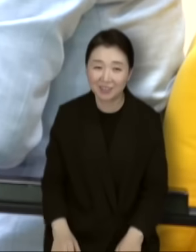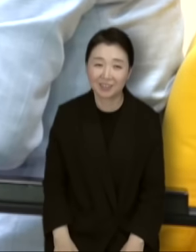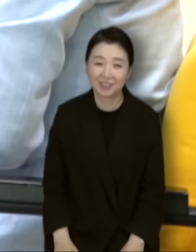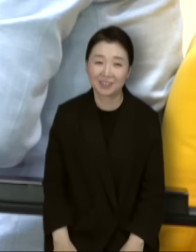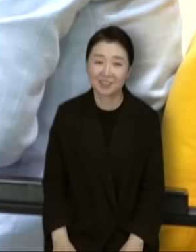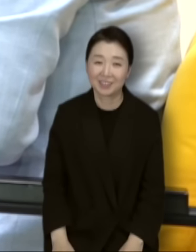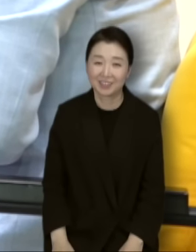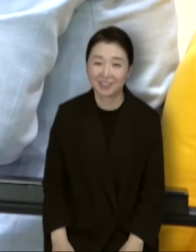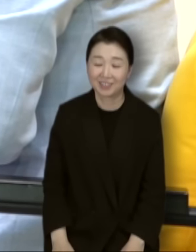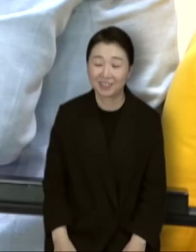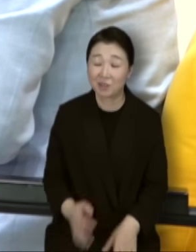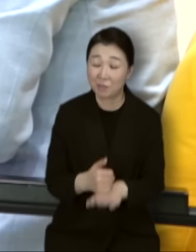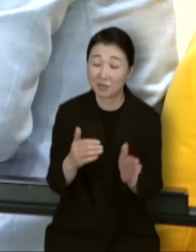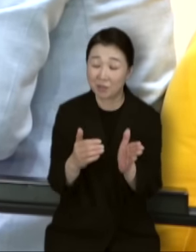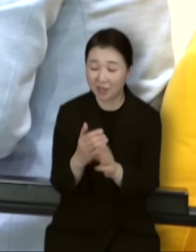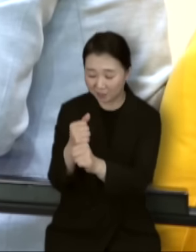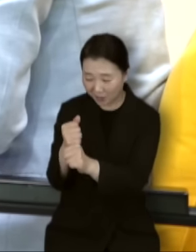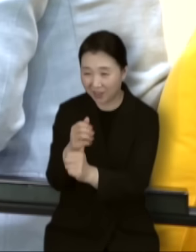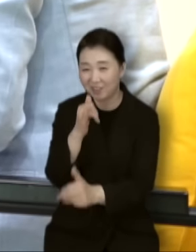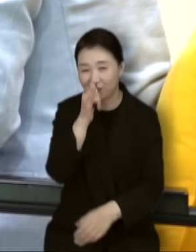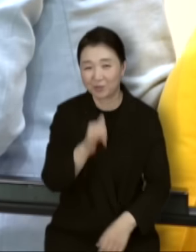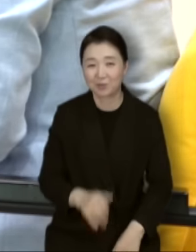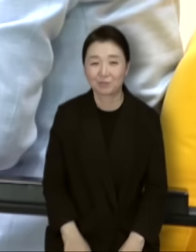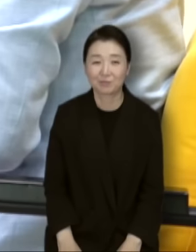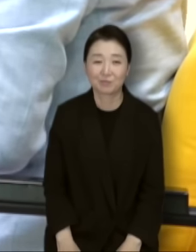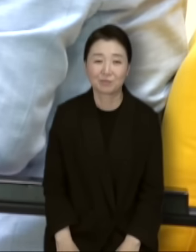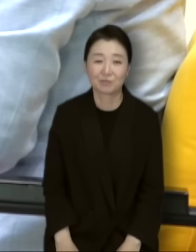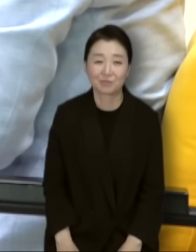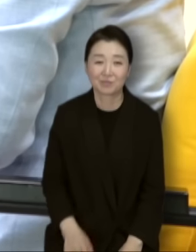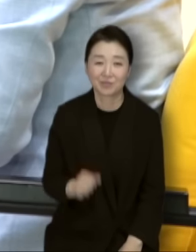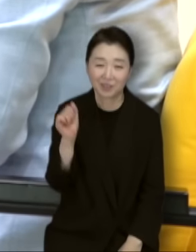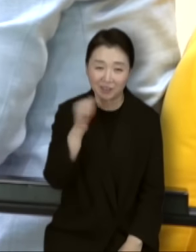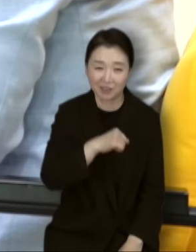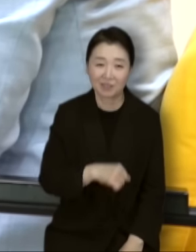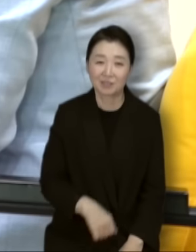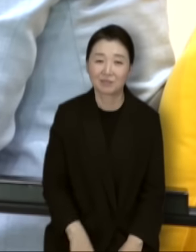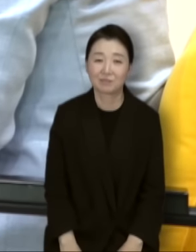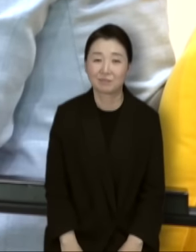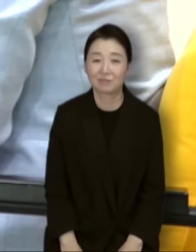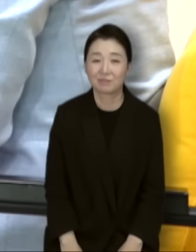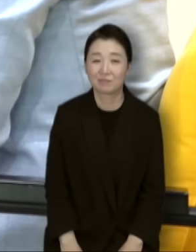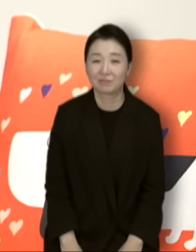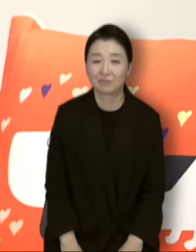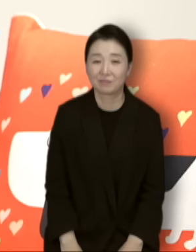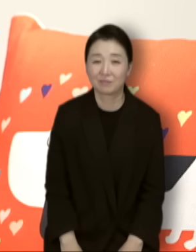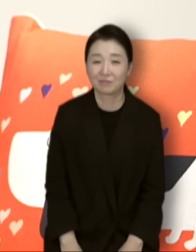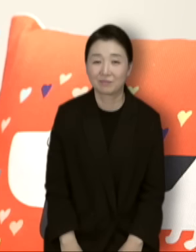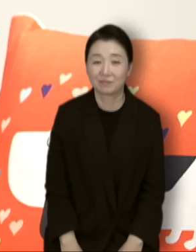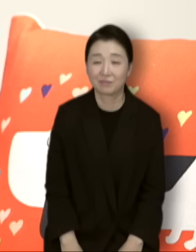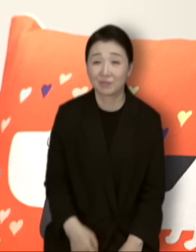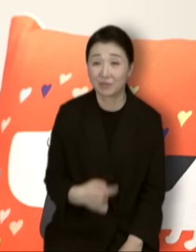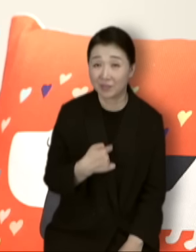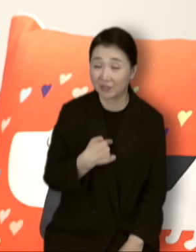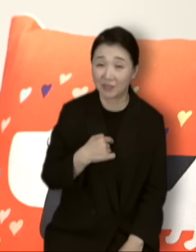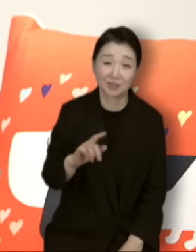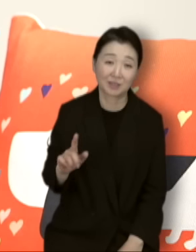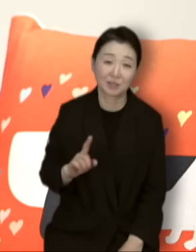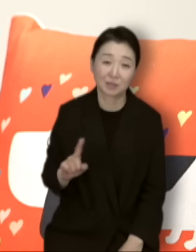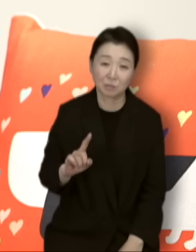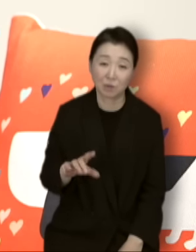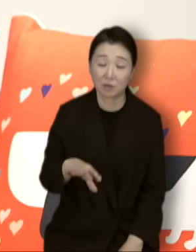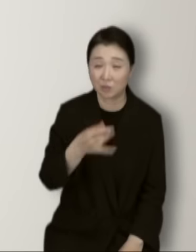목사님 끝까지 손을 놓지 않으셨으니 예 그렇군요음 그래서 저도